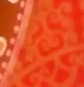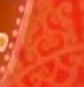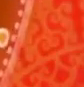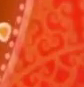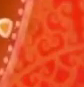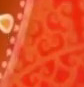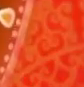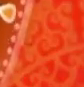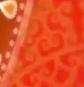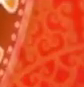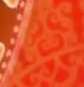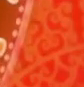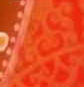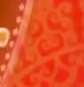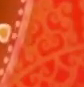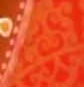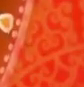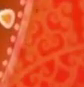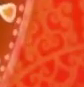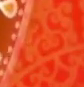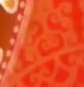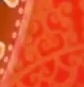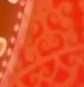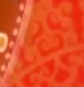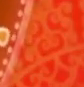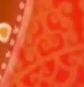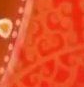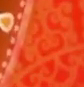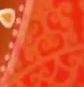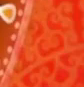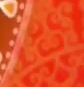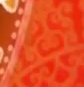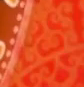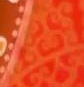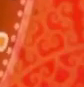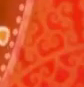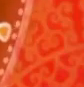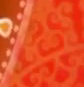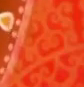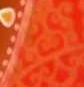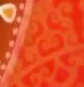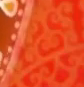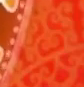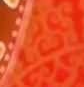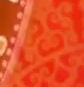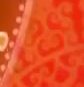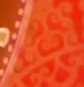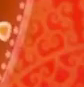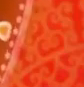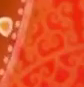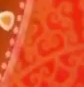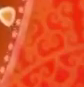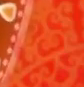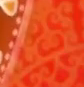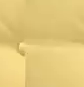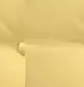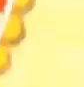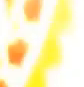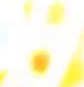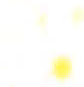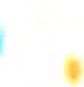Deepawali. Happy Deepawali. Diwali dia saranu lak-lak budaya. Diwali nal